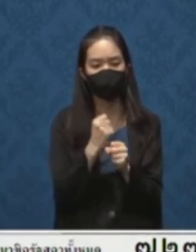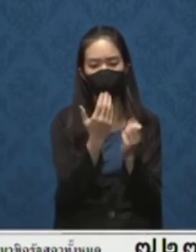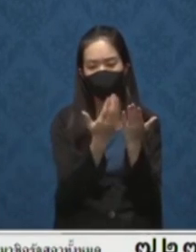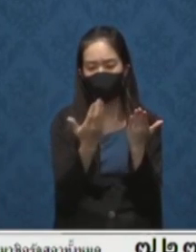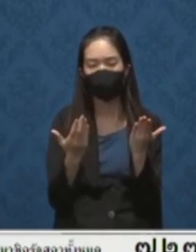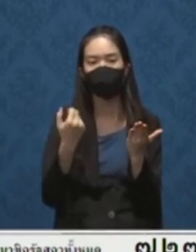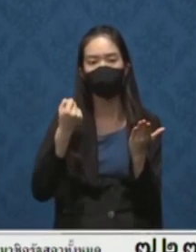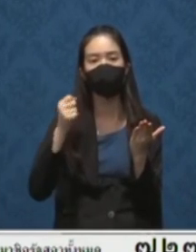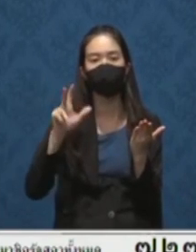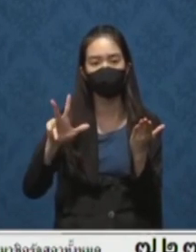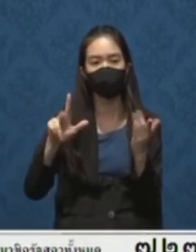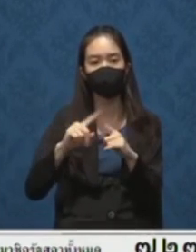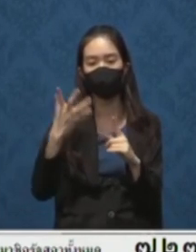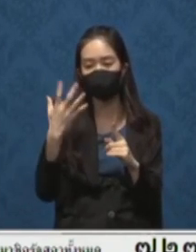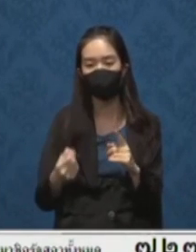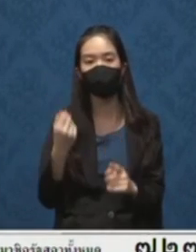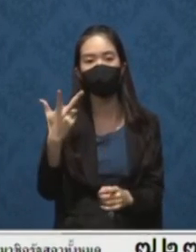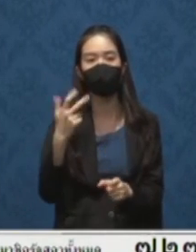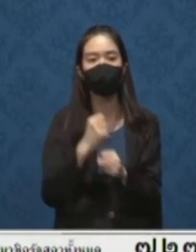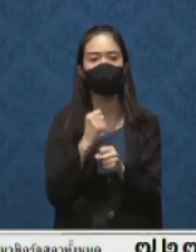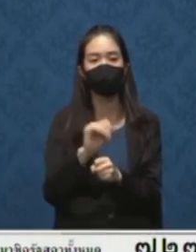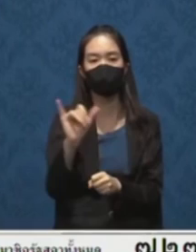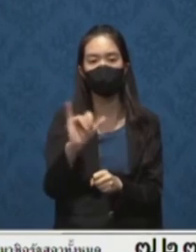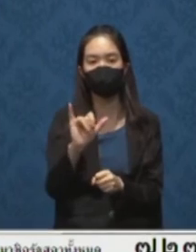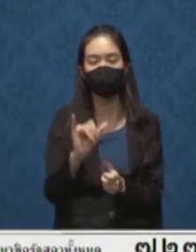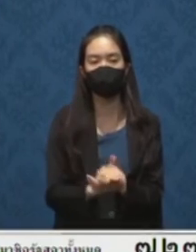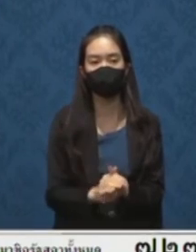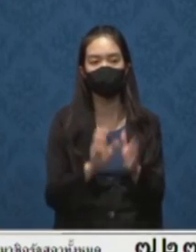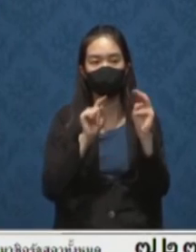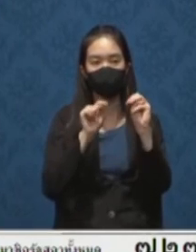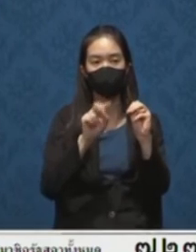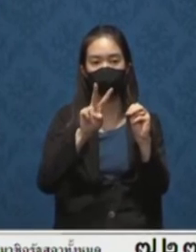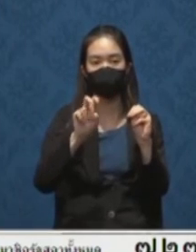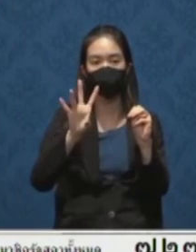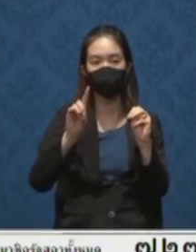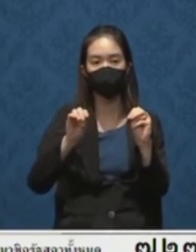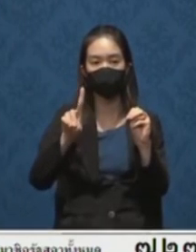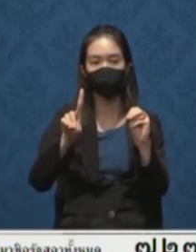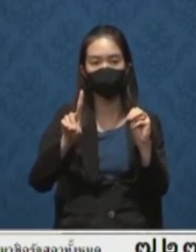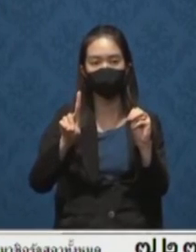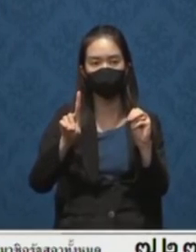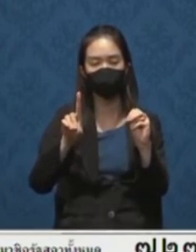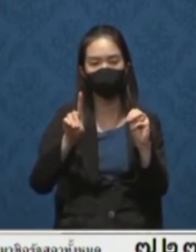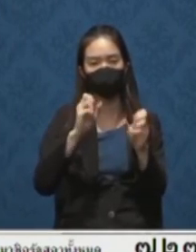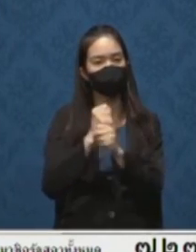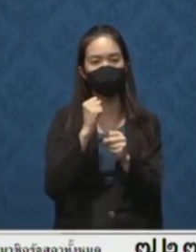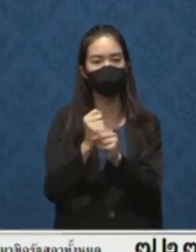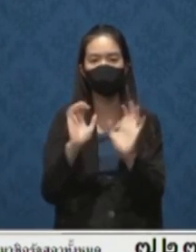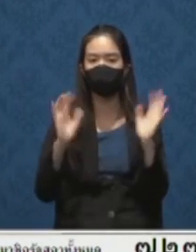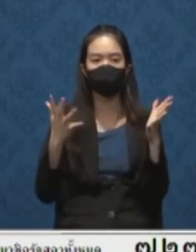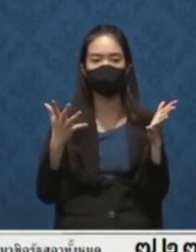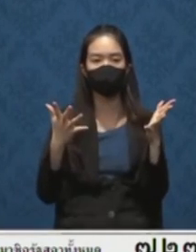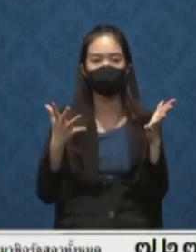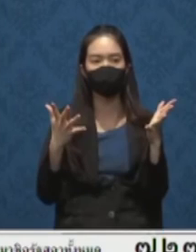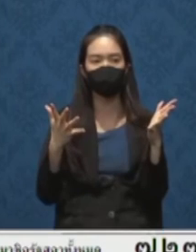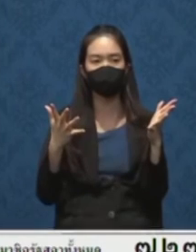3 ชบับนะครับมาตรา 271 ยั ไม่ เคย ใช้ มา เลยขออนุญ